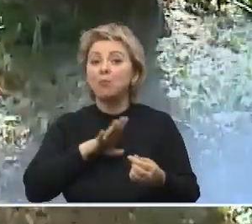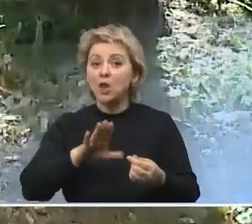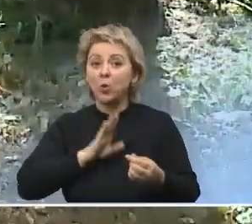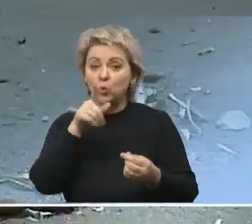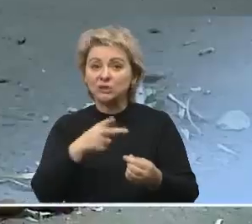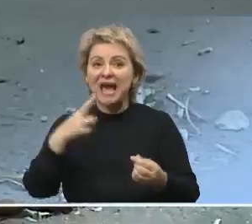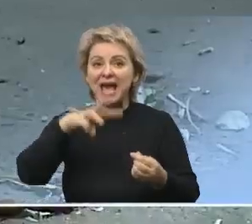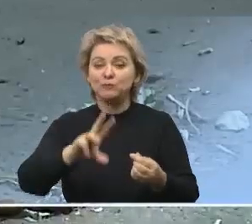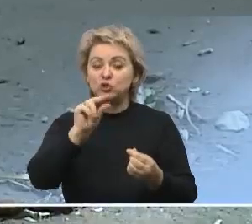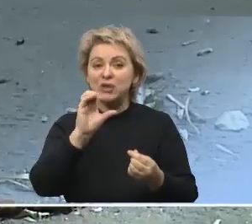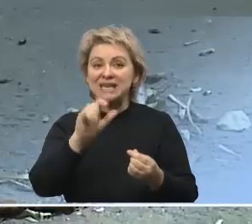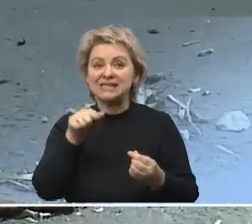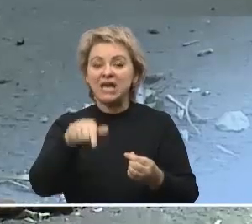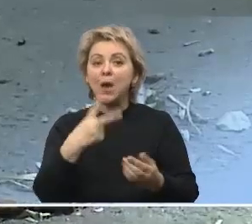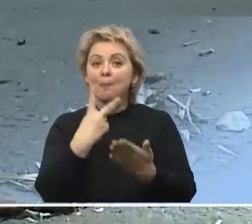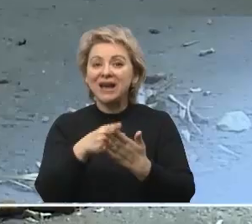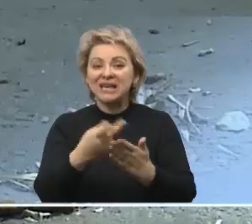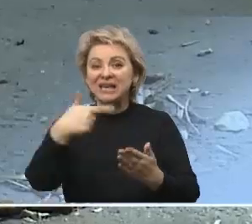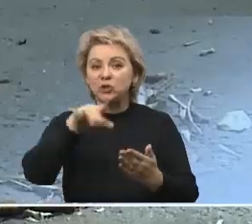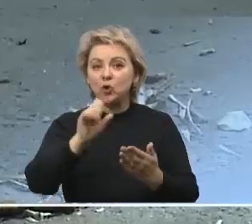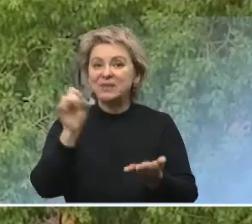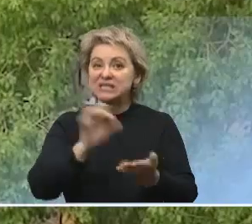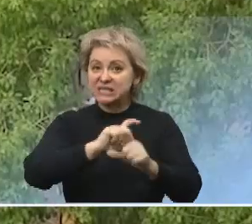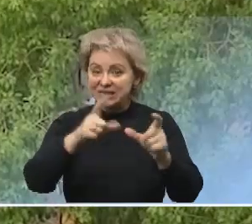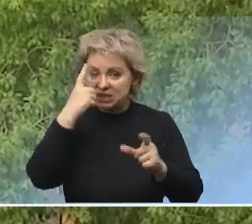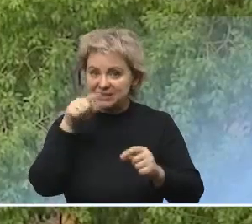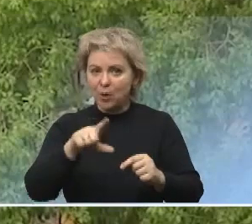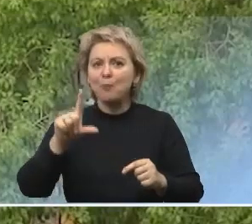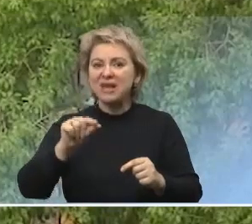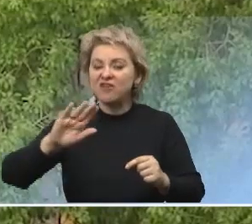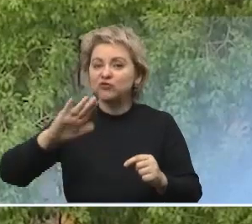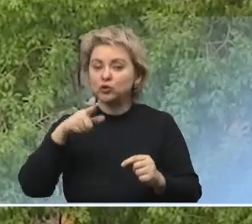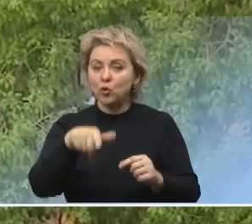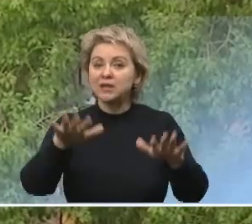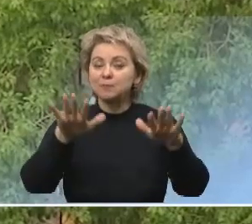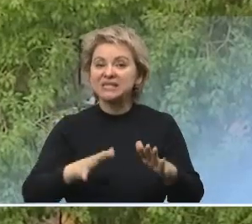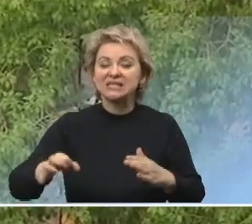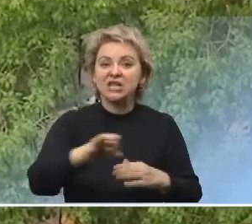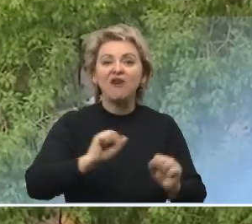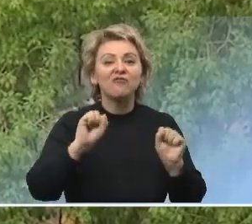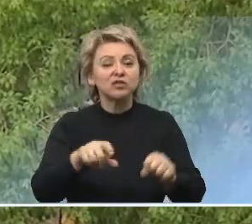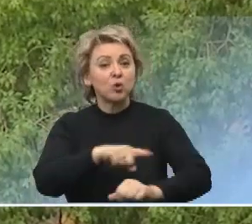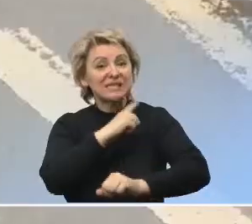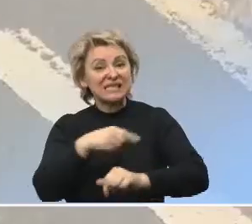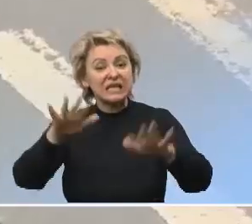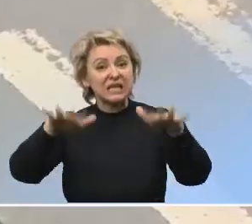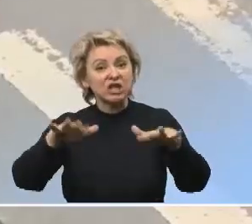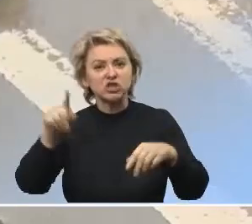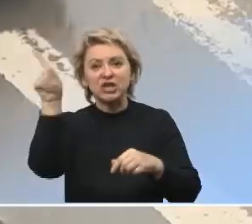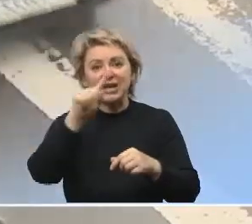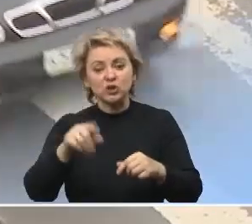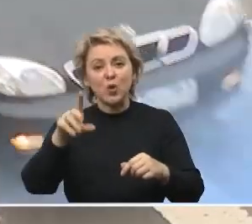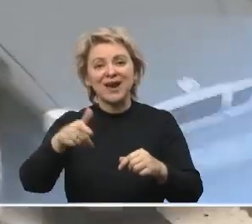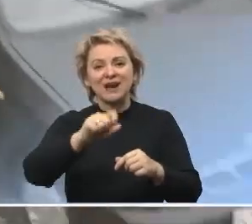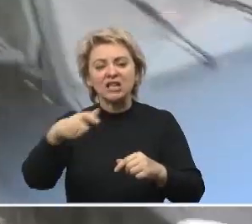утром Донское МЧС со ссылкой на гидрометцентр. В понедельник и вторник местами по области возможны сильные дожди с грозой,